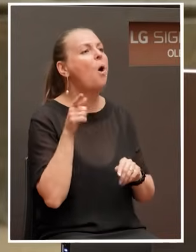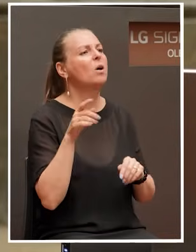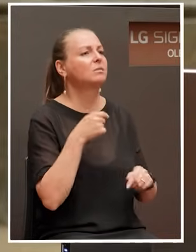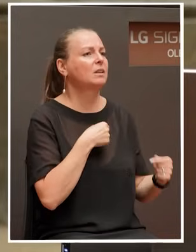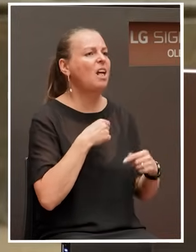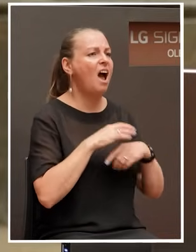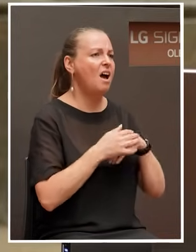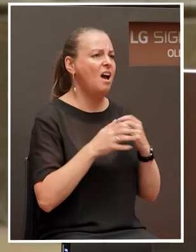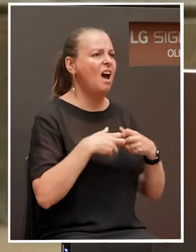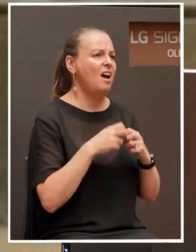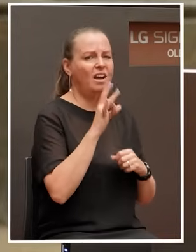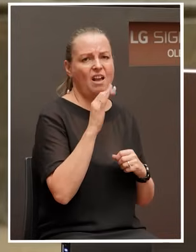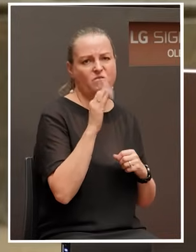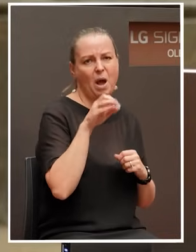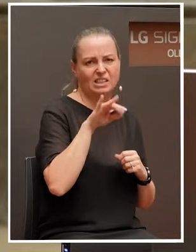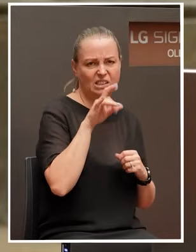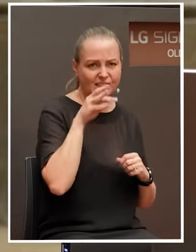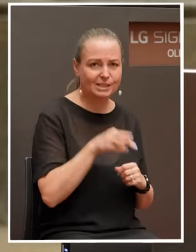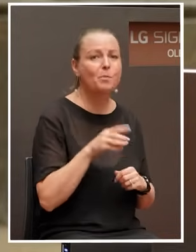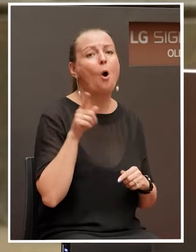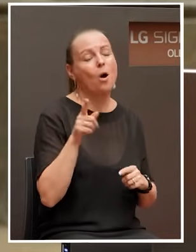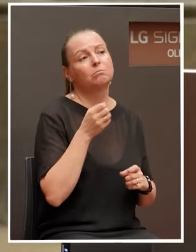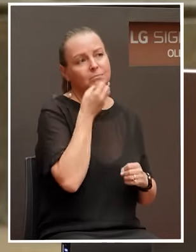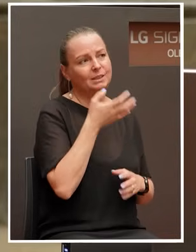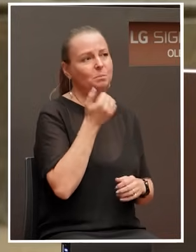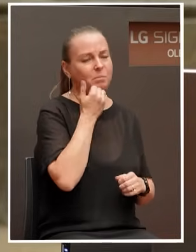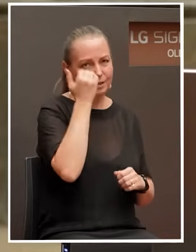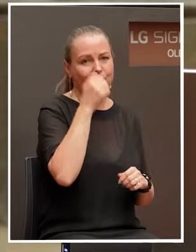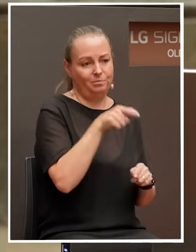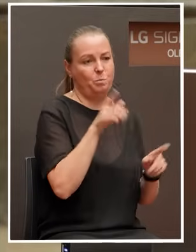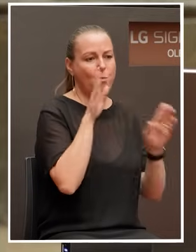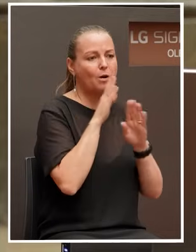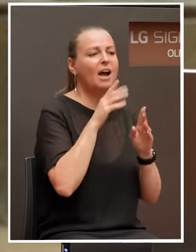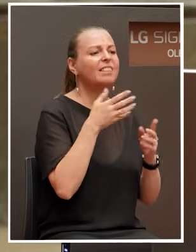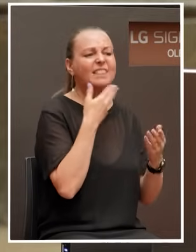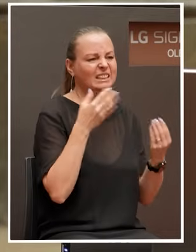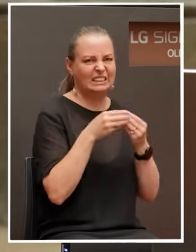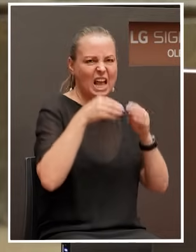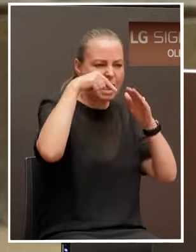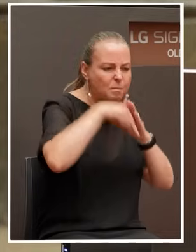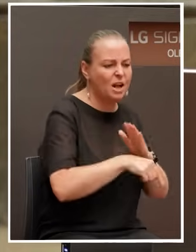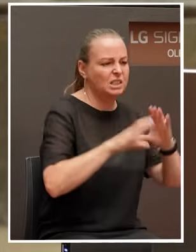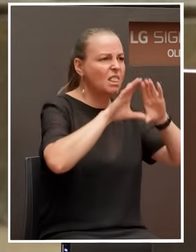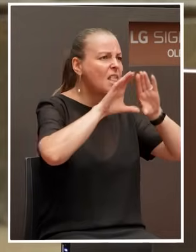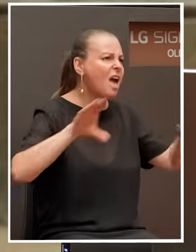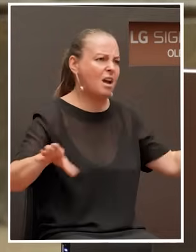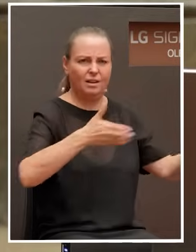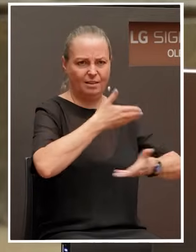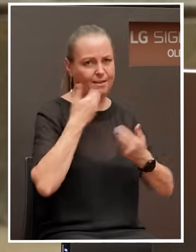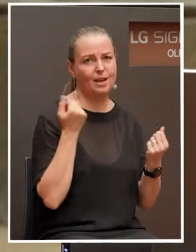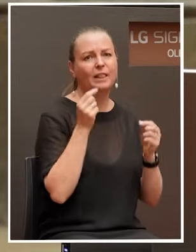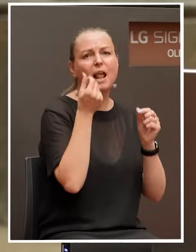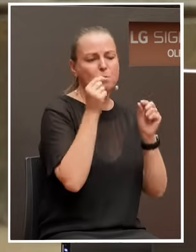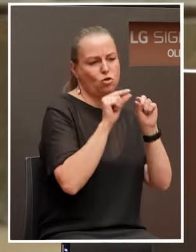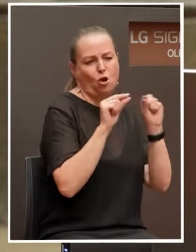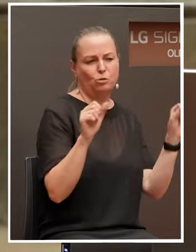относительно теплая зима, никогда не промерзающая почва, никогда нету сплошного снежного покрова, есть в лучшем случае корочка,